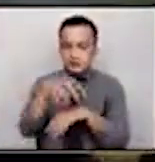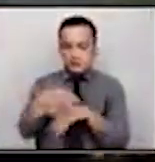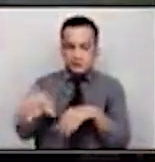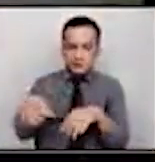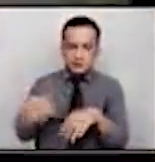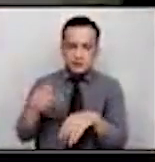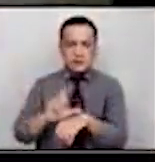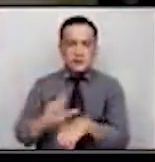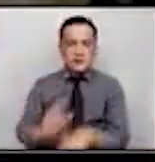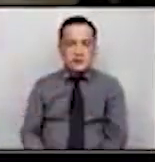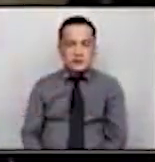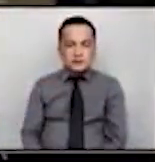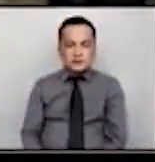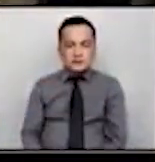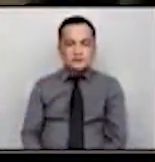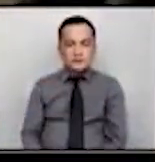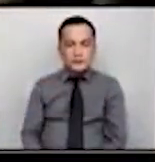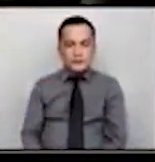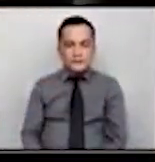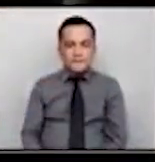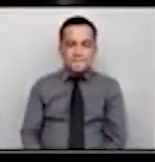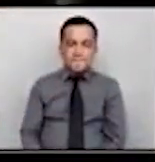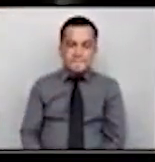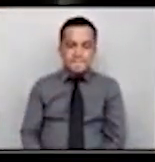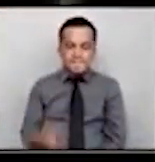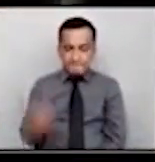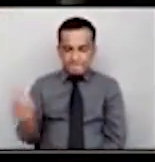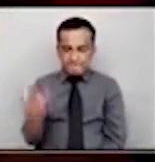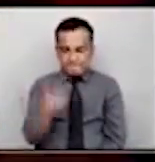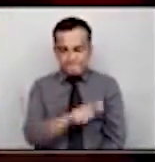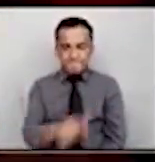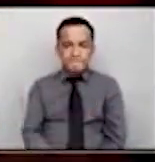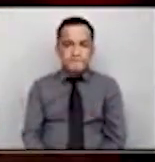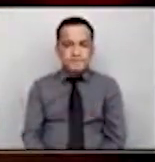Rod Lagusad, para sa Morning Show ng Bayan, Rise and Shine Pilipinas.